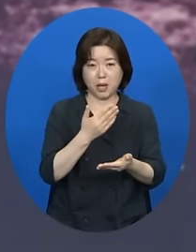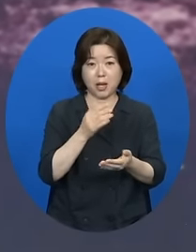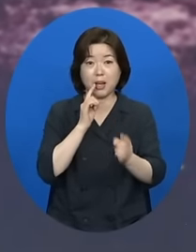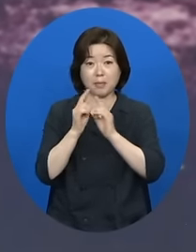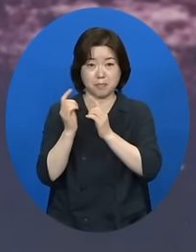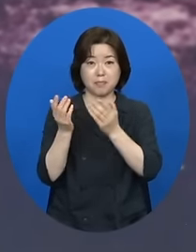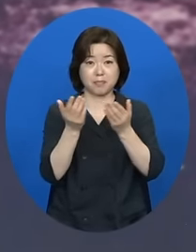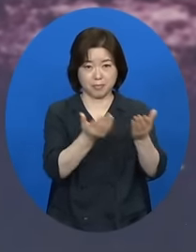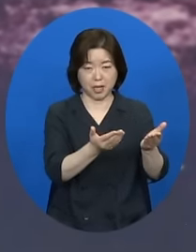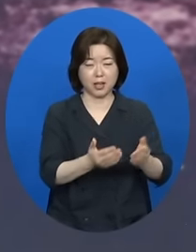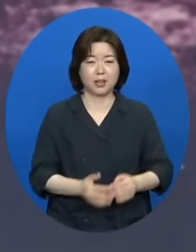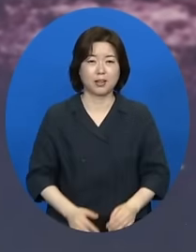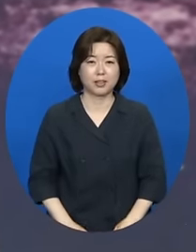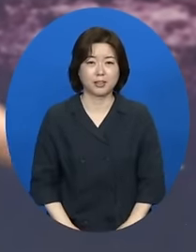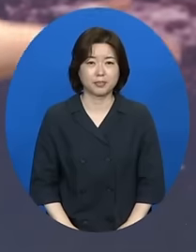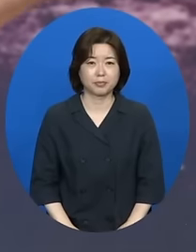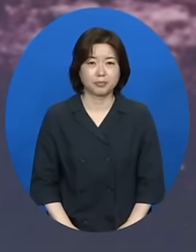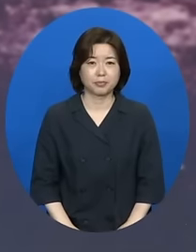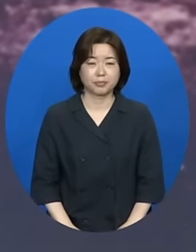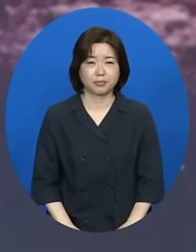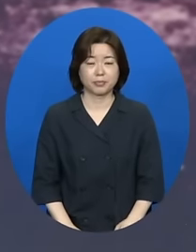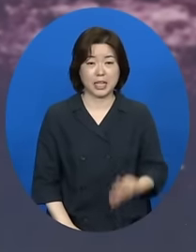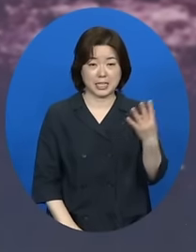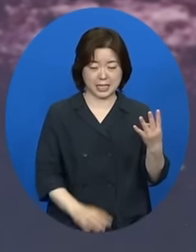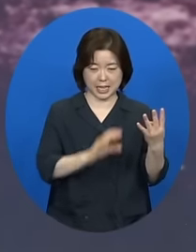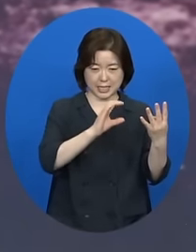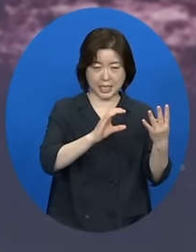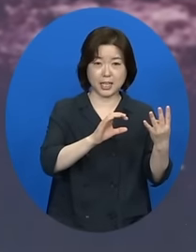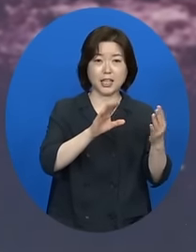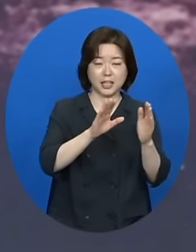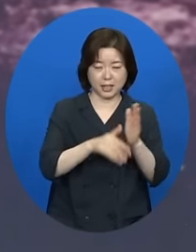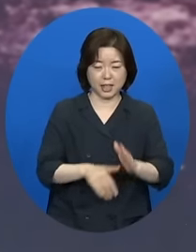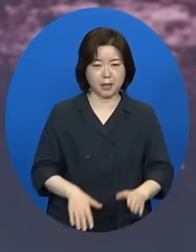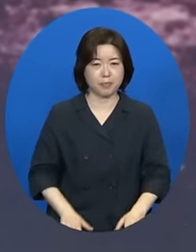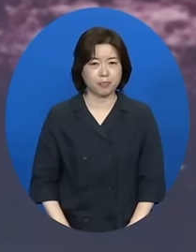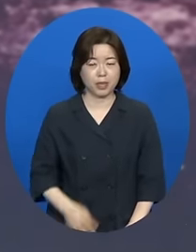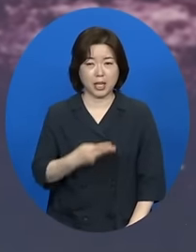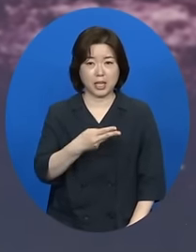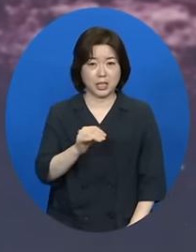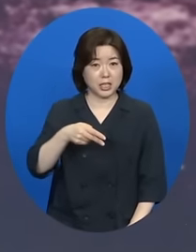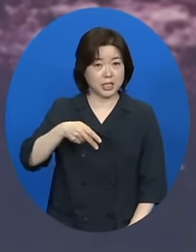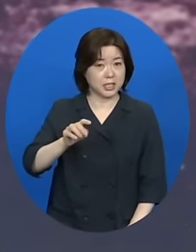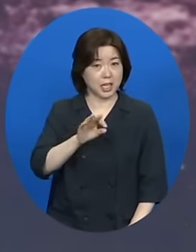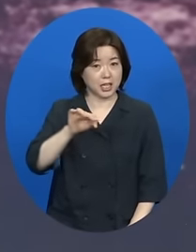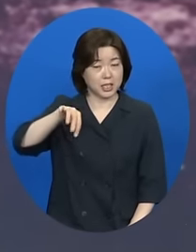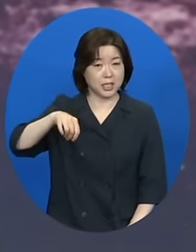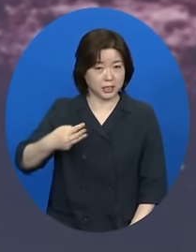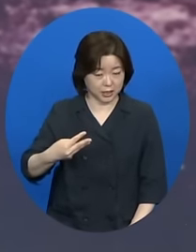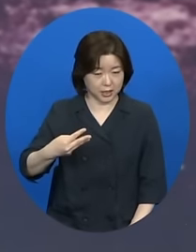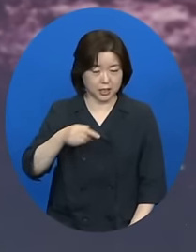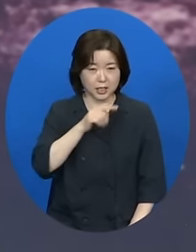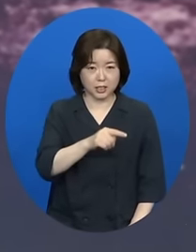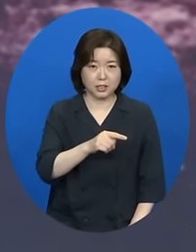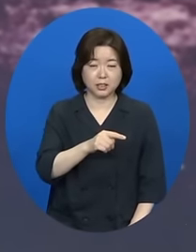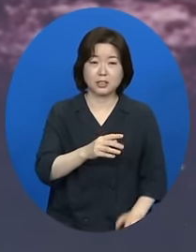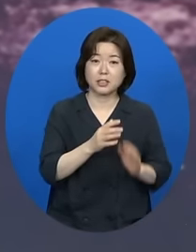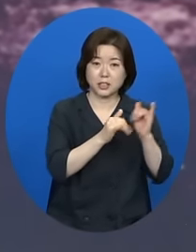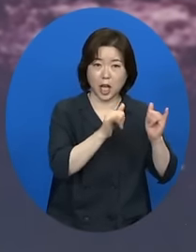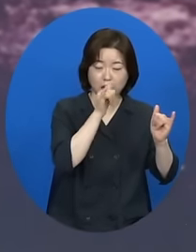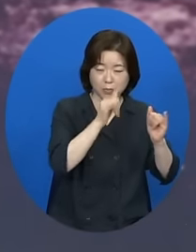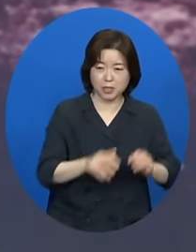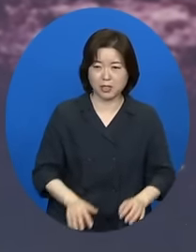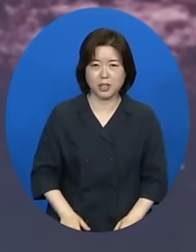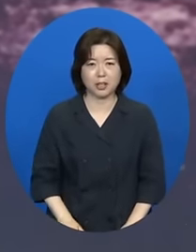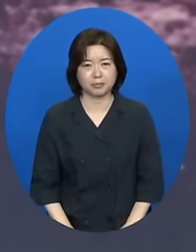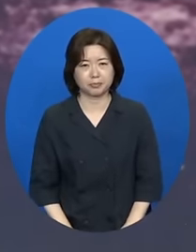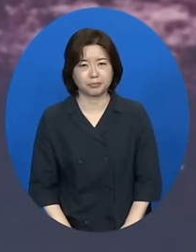말씀을 하는 겁니다. 4세기에 니사이 그리골이라고 하는 교부가 있는데 아가사 주석에서 하나님 우리에게